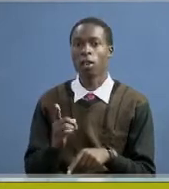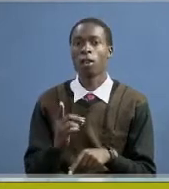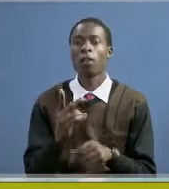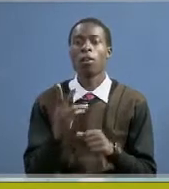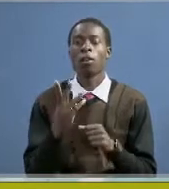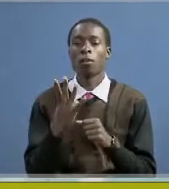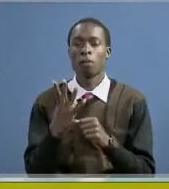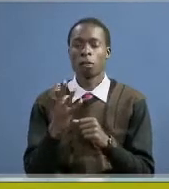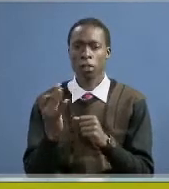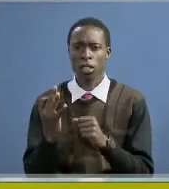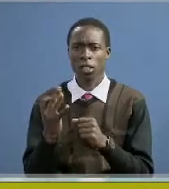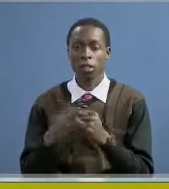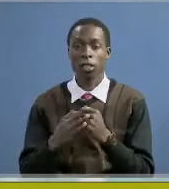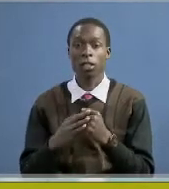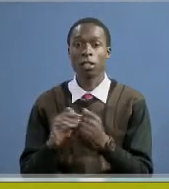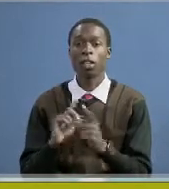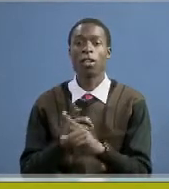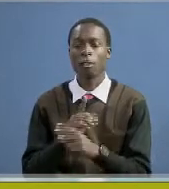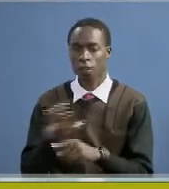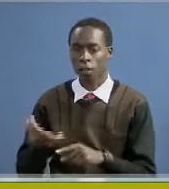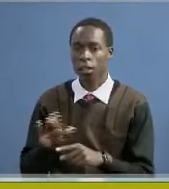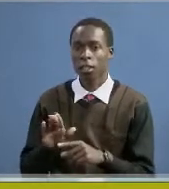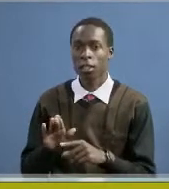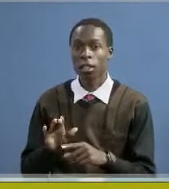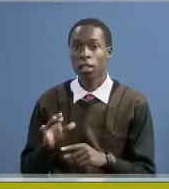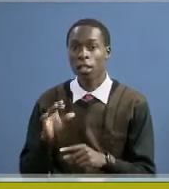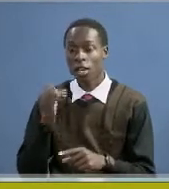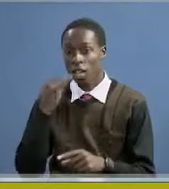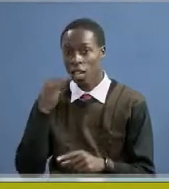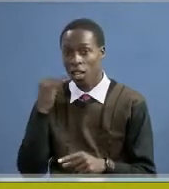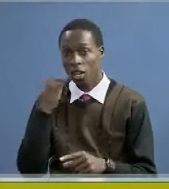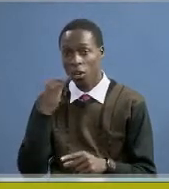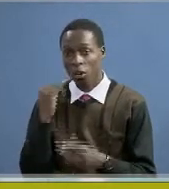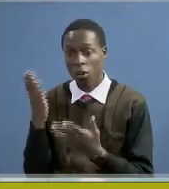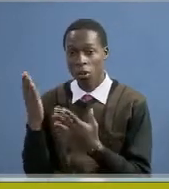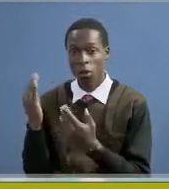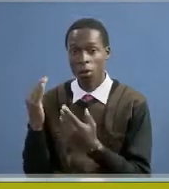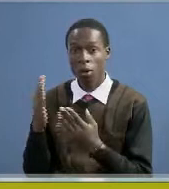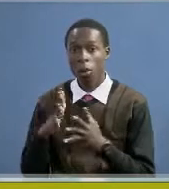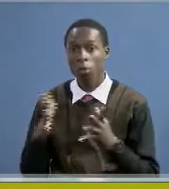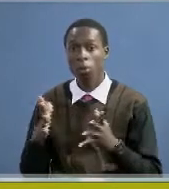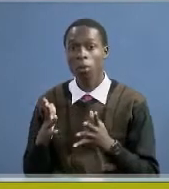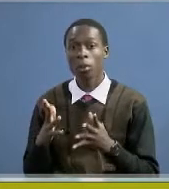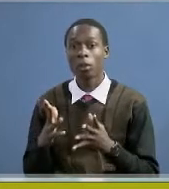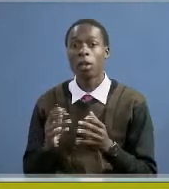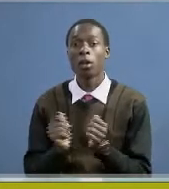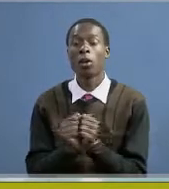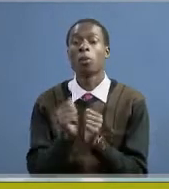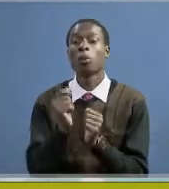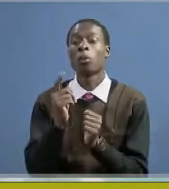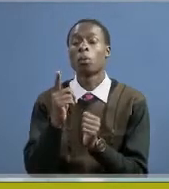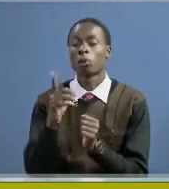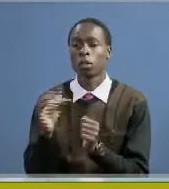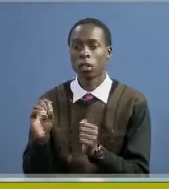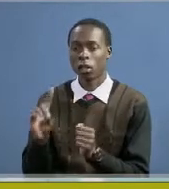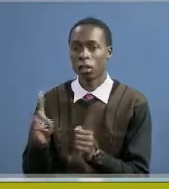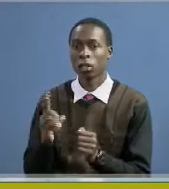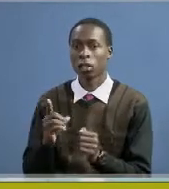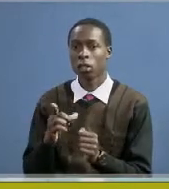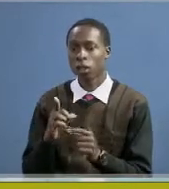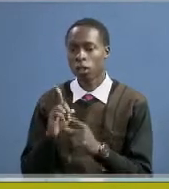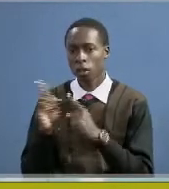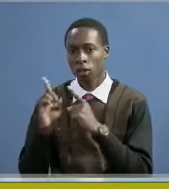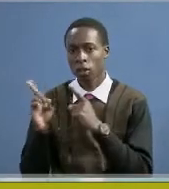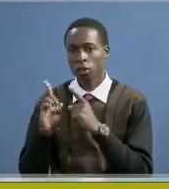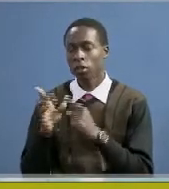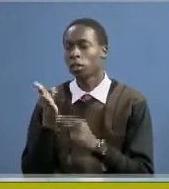1,048 kutoka sehemu mbalimbali. Wakati huo huo, kaunti ya Nakuru inatarajia zaidi ya wageni 1,100 kuzuru baadhi ya vivutio